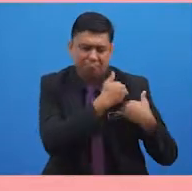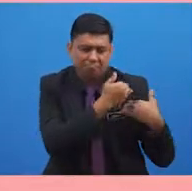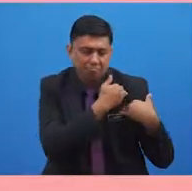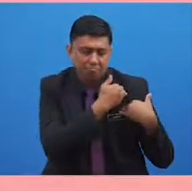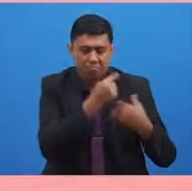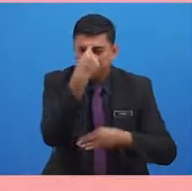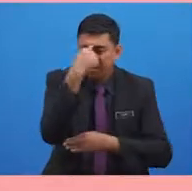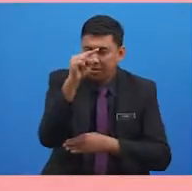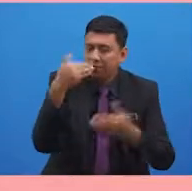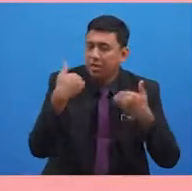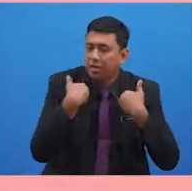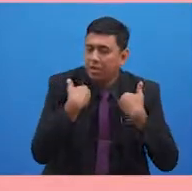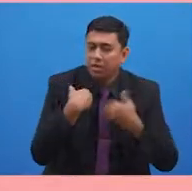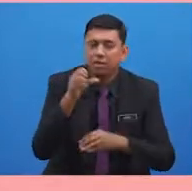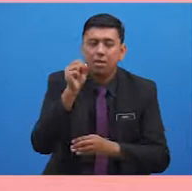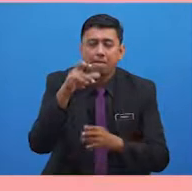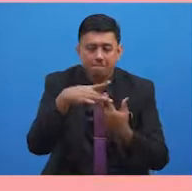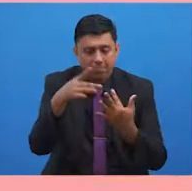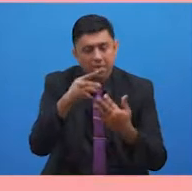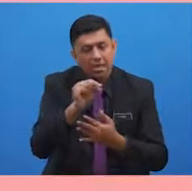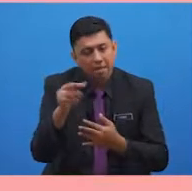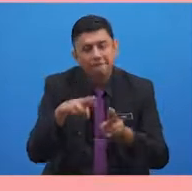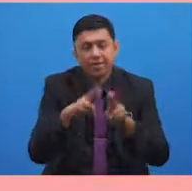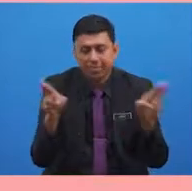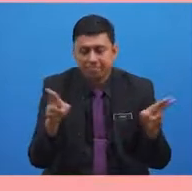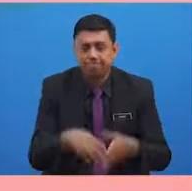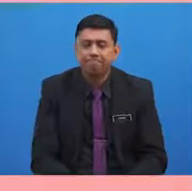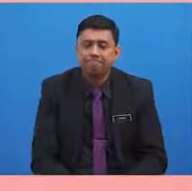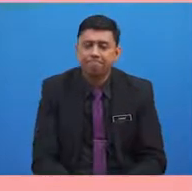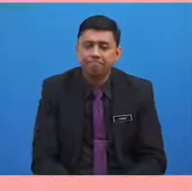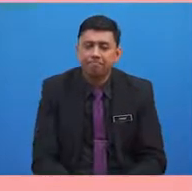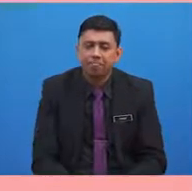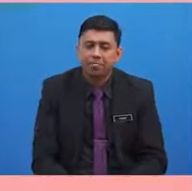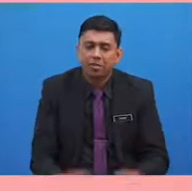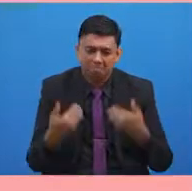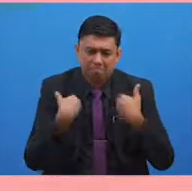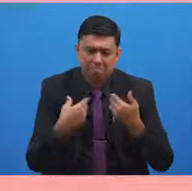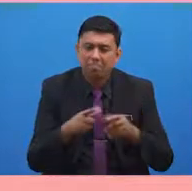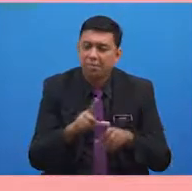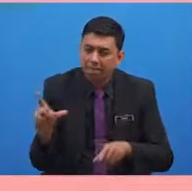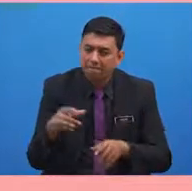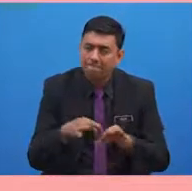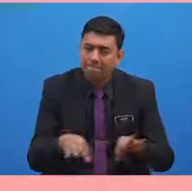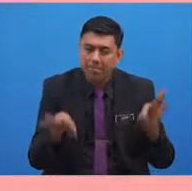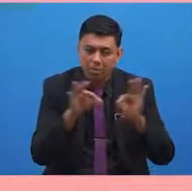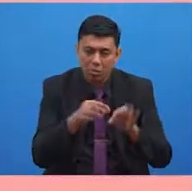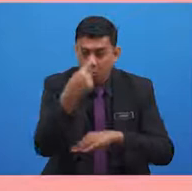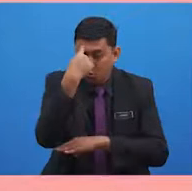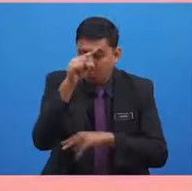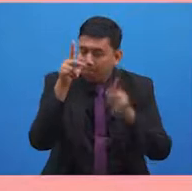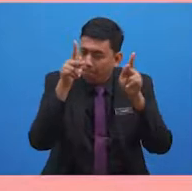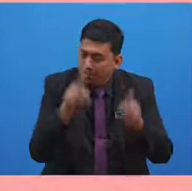dipertanggungjawabkan untuk mengadakan pilihan raya. Justeru adalah penting untuk para